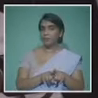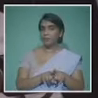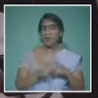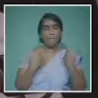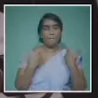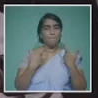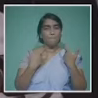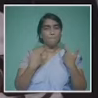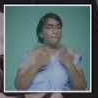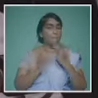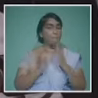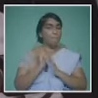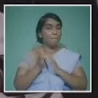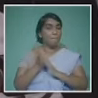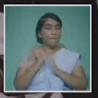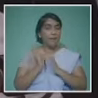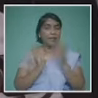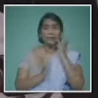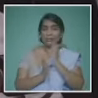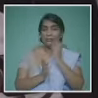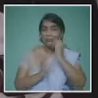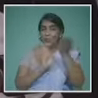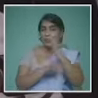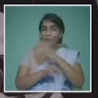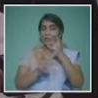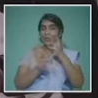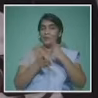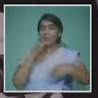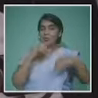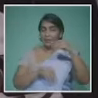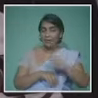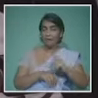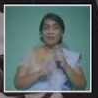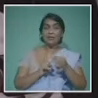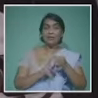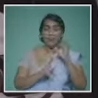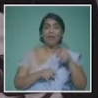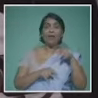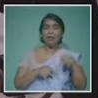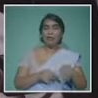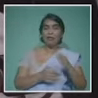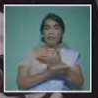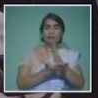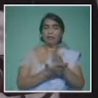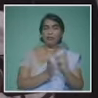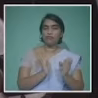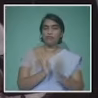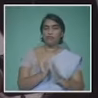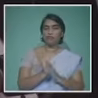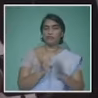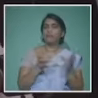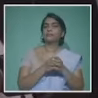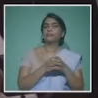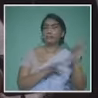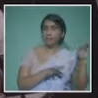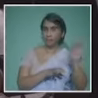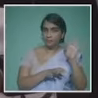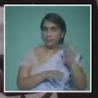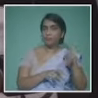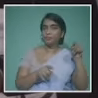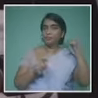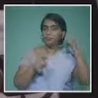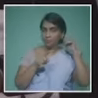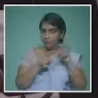Mahinda Deshapri, Metutumage, Pradhana Twain, Seema Nirna Commission Sabaha, Patkala Tiano. අපි මේ